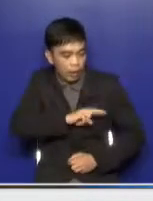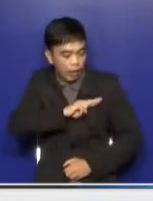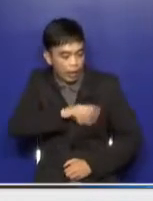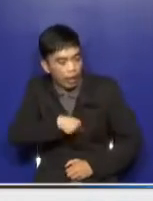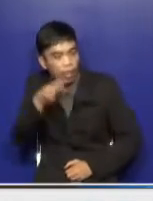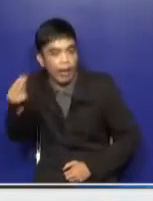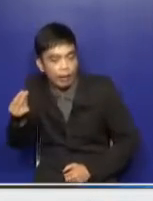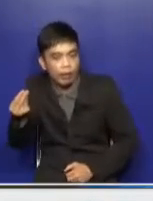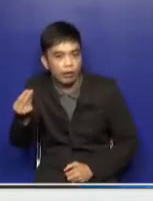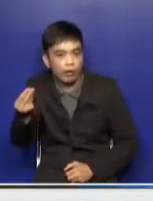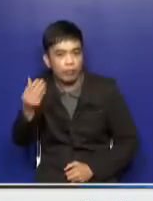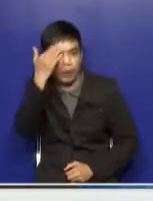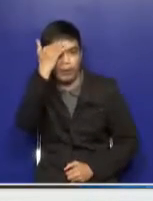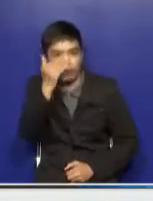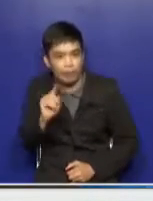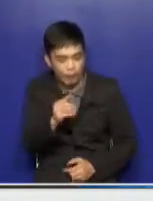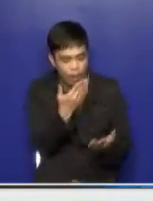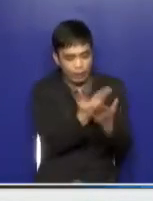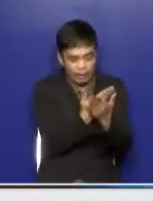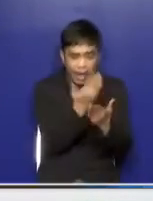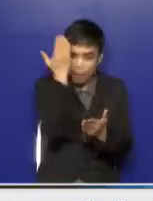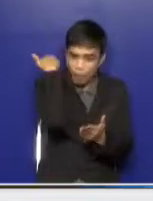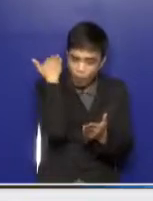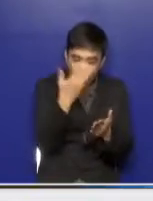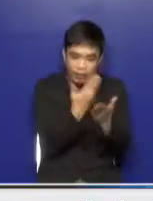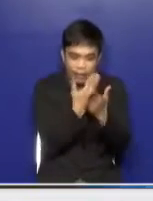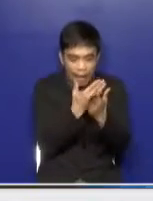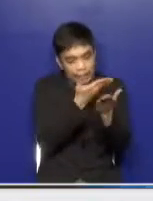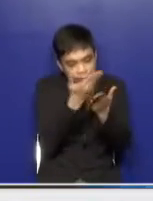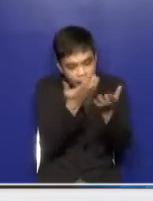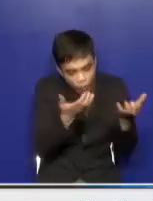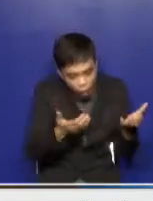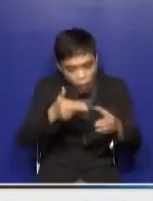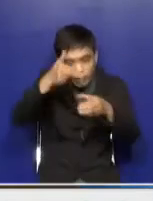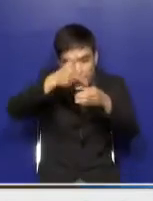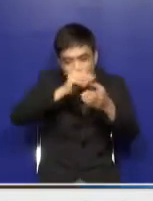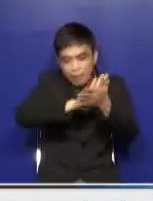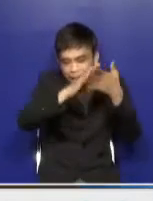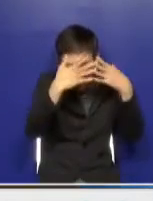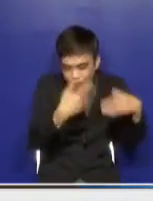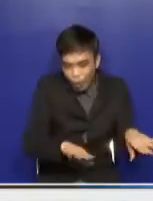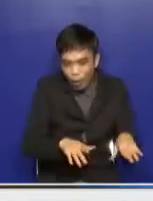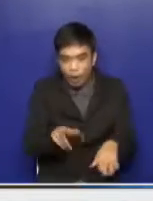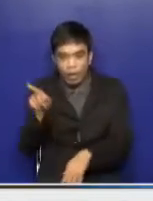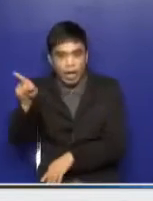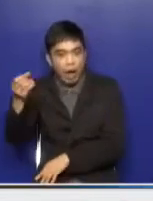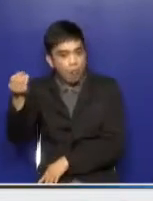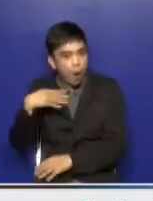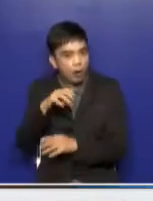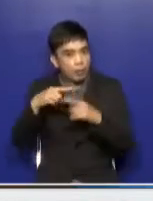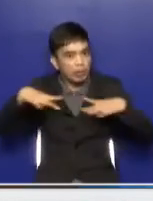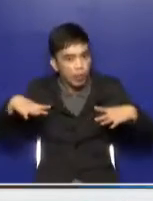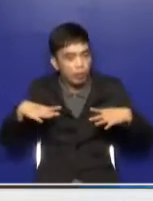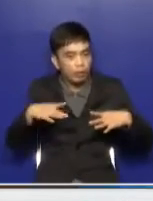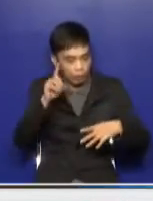จะชดใช้ในสิ่งที่เขาทำไปแบบค่าน้ำมันแบบที่ผมว่าเมื่อกี้นี้คือเดือนมีนาราคาเท่านี้แล้